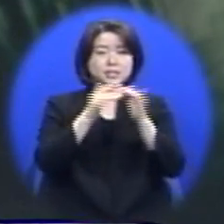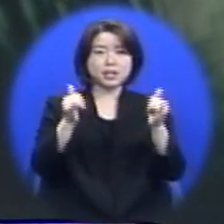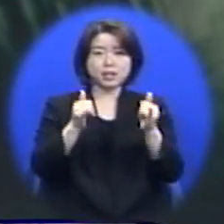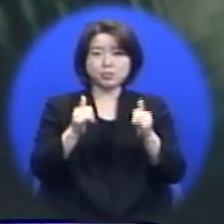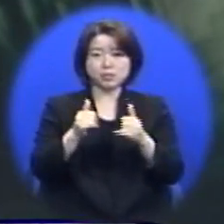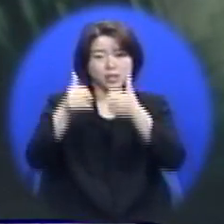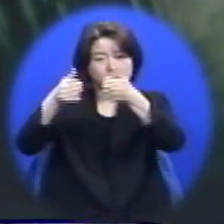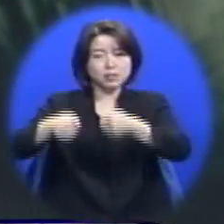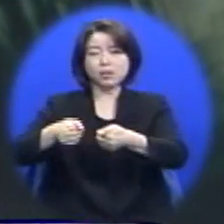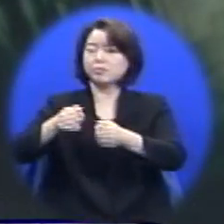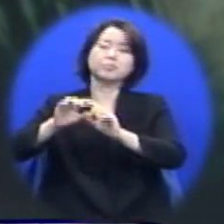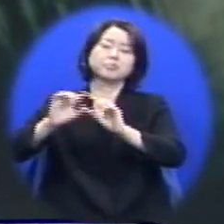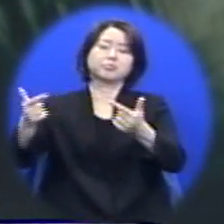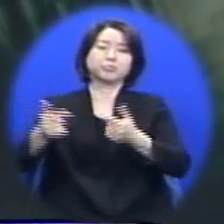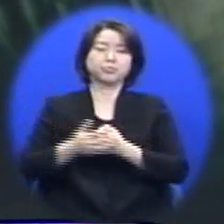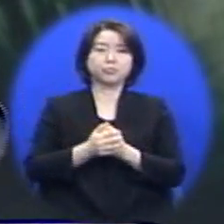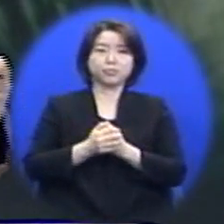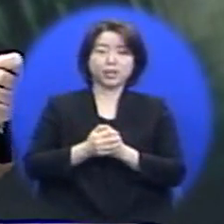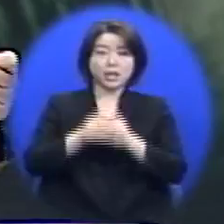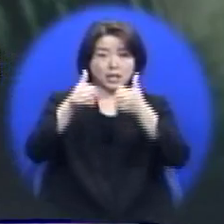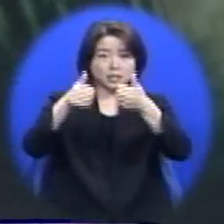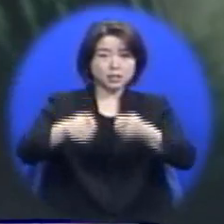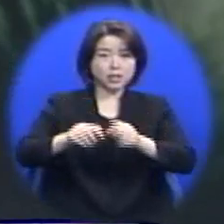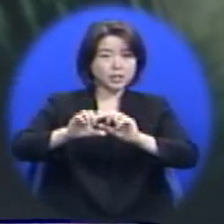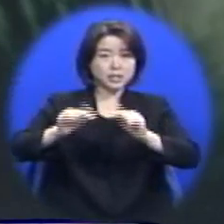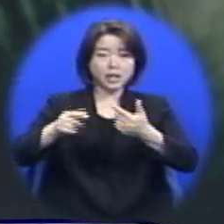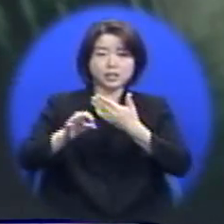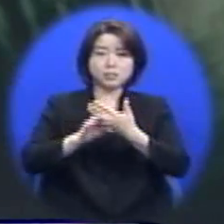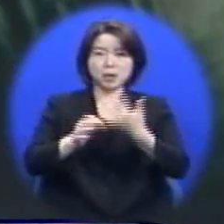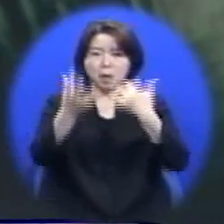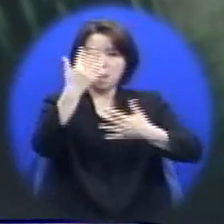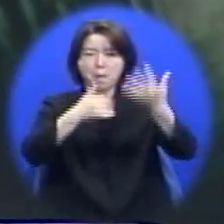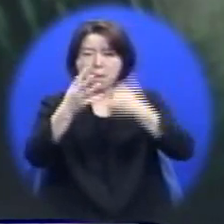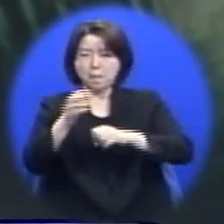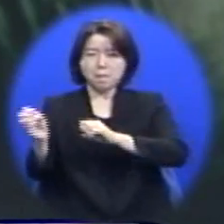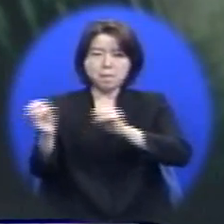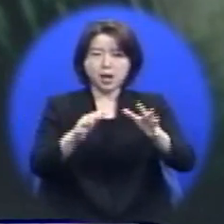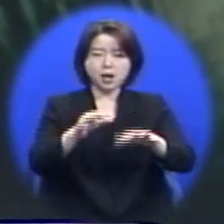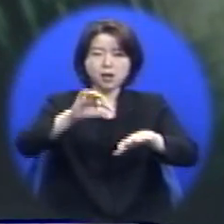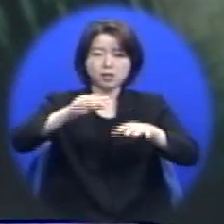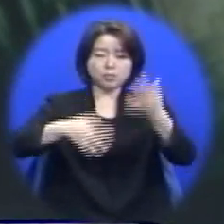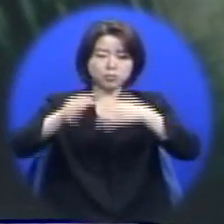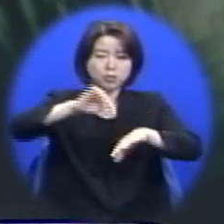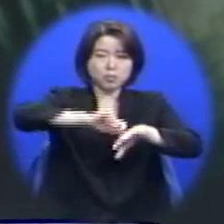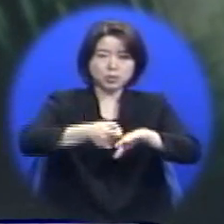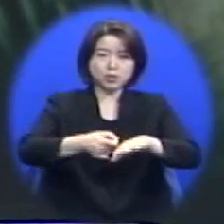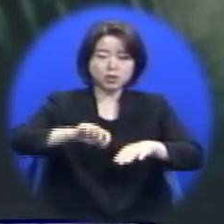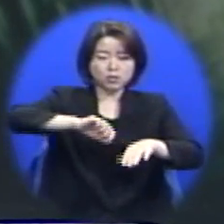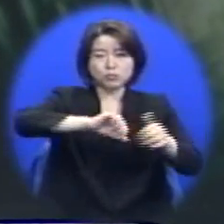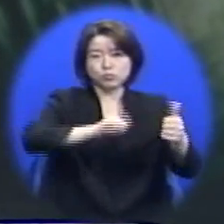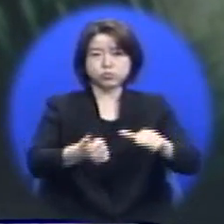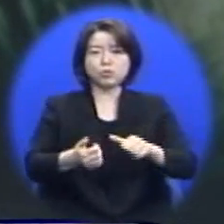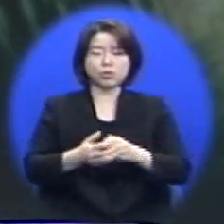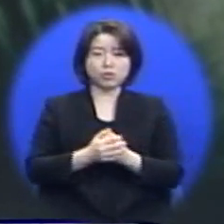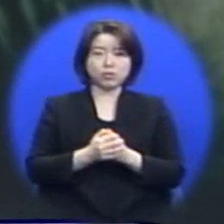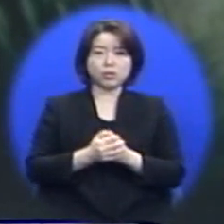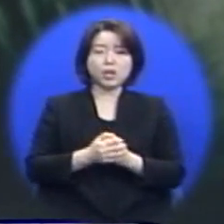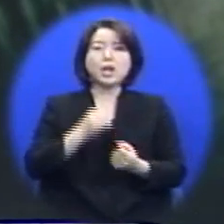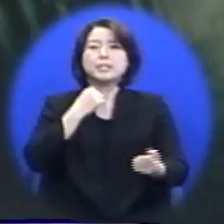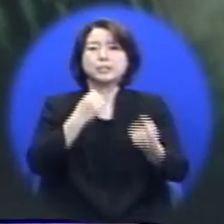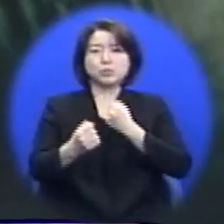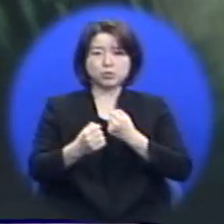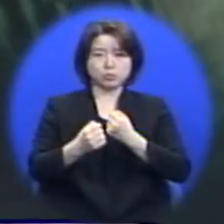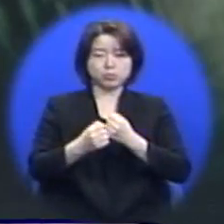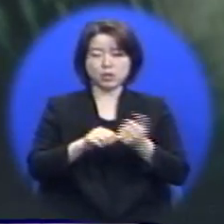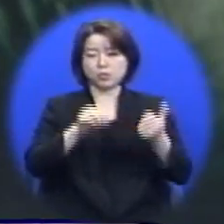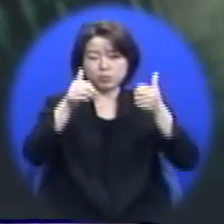절하지 않았습니다. 절하지 않으면 풀무불 속에 던져 화형에 처해 죽입니다. 그래도 그들은 절하지